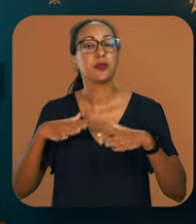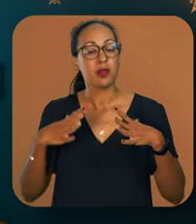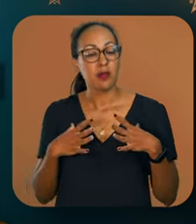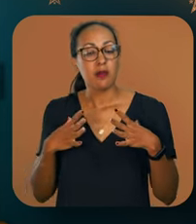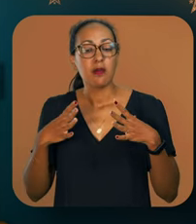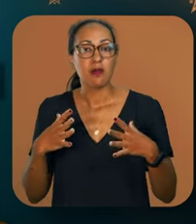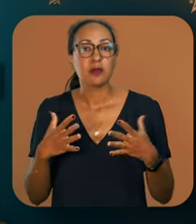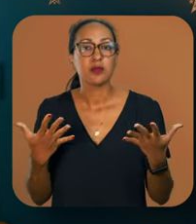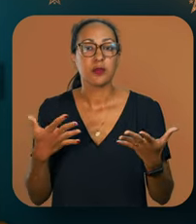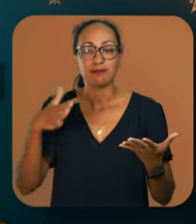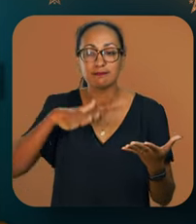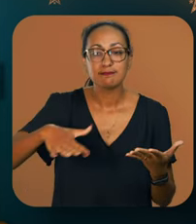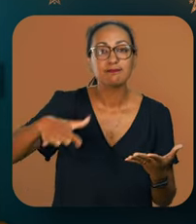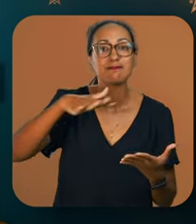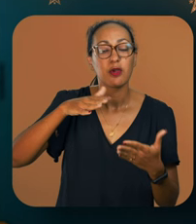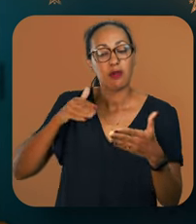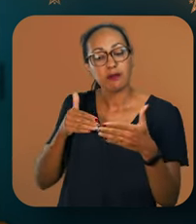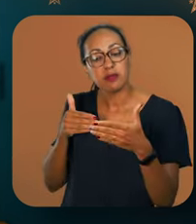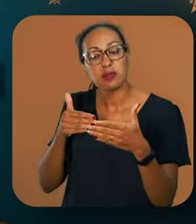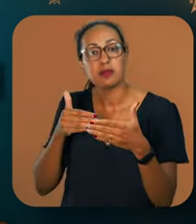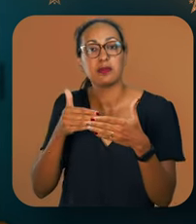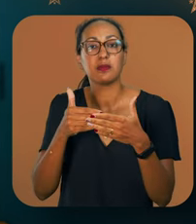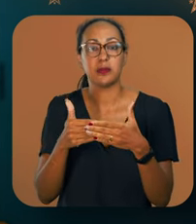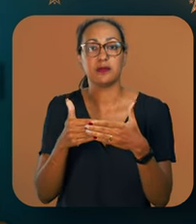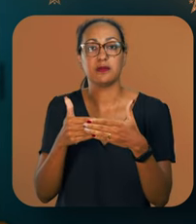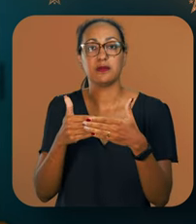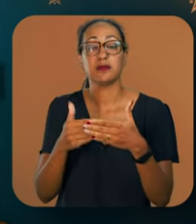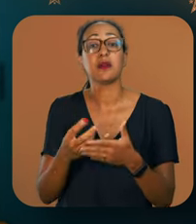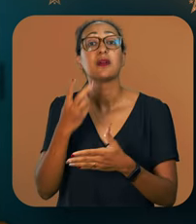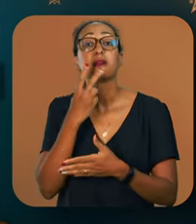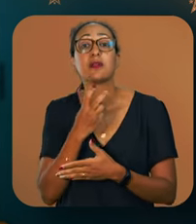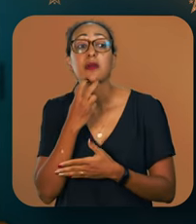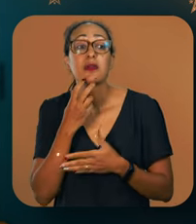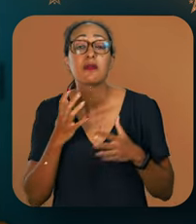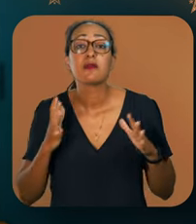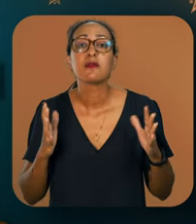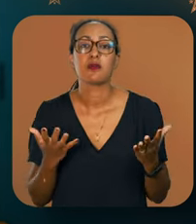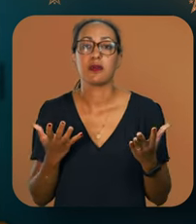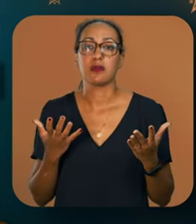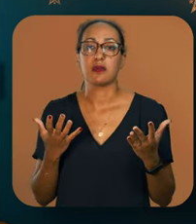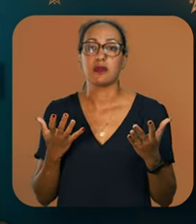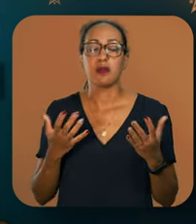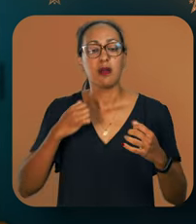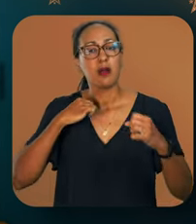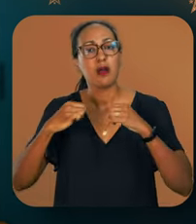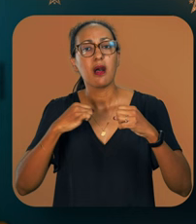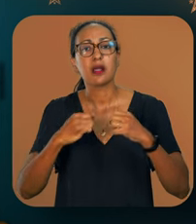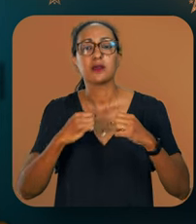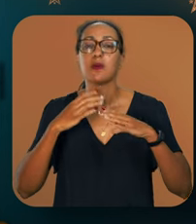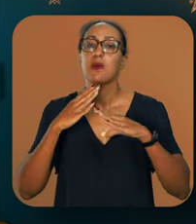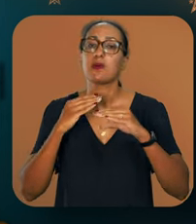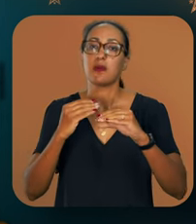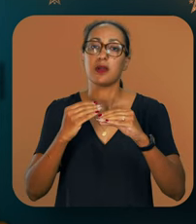à renforcer la proximité avec vous chers citoyens par le biais de diverses actions